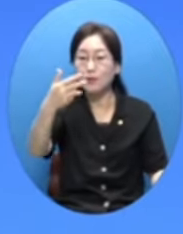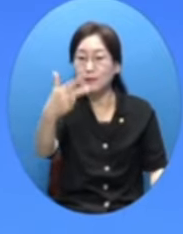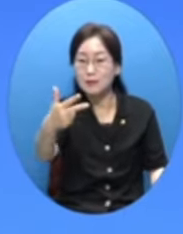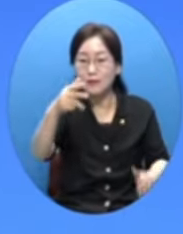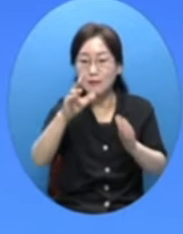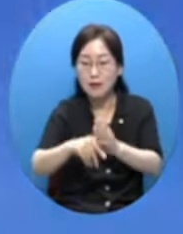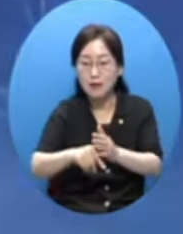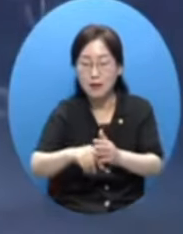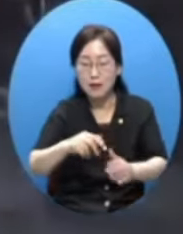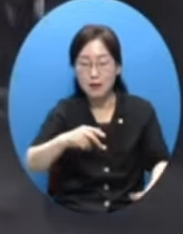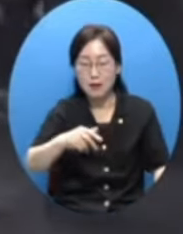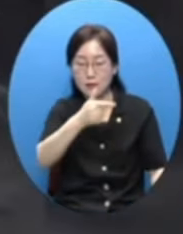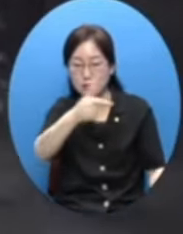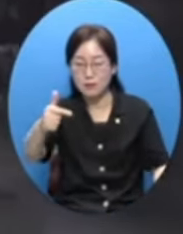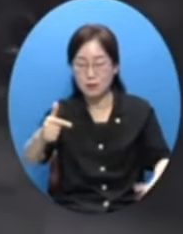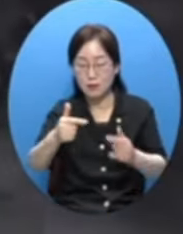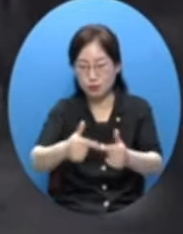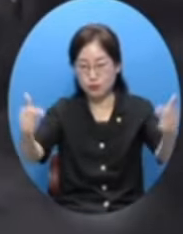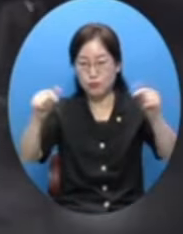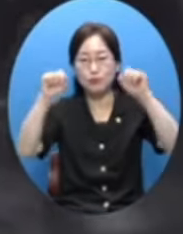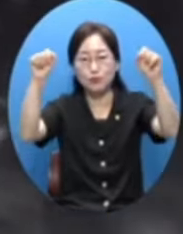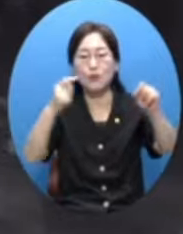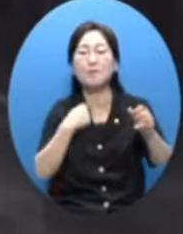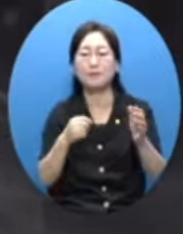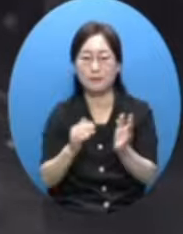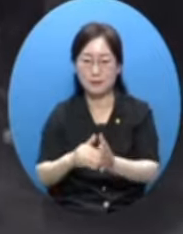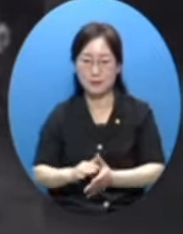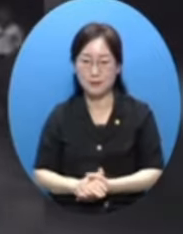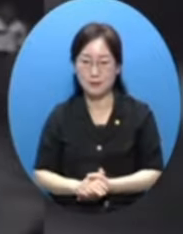대부흥운동이 일어나게 되었던 것입니다. 할렐루야.